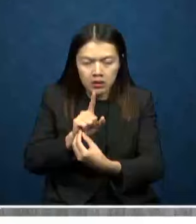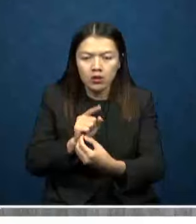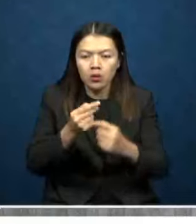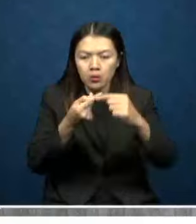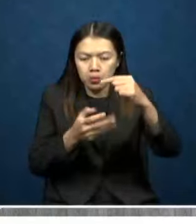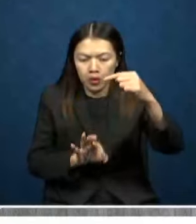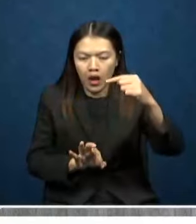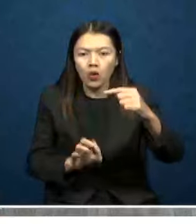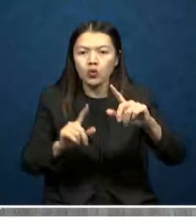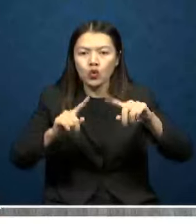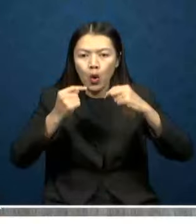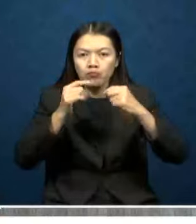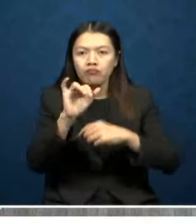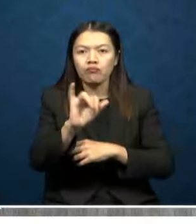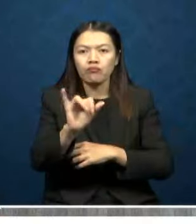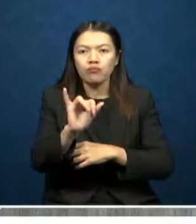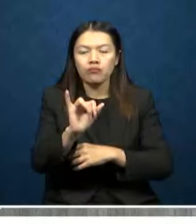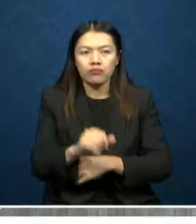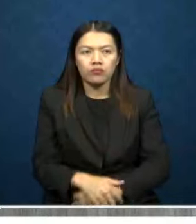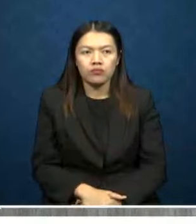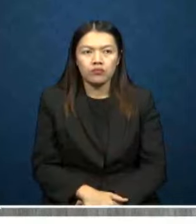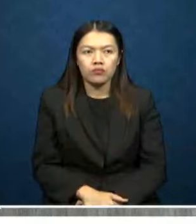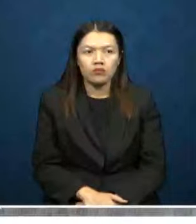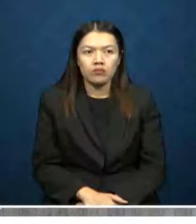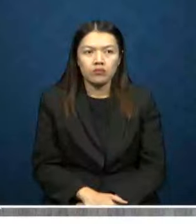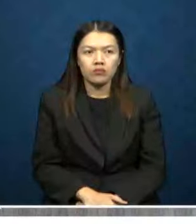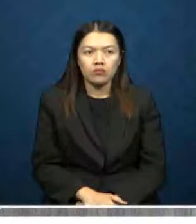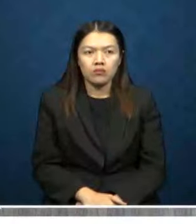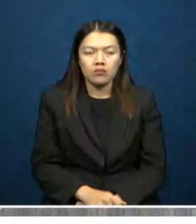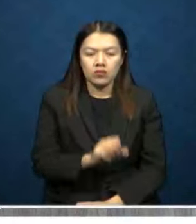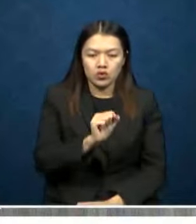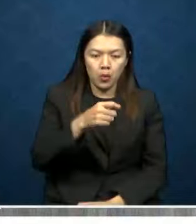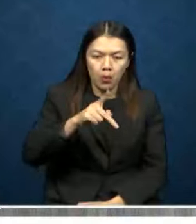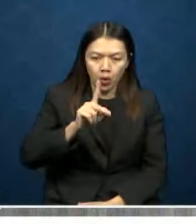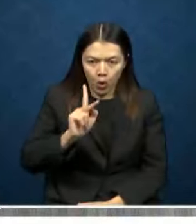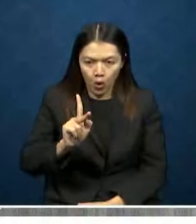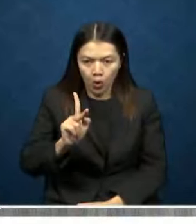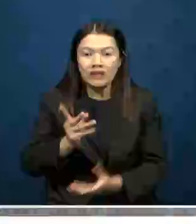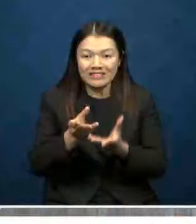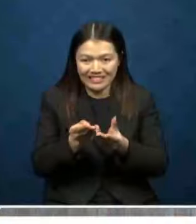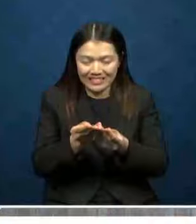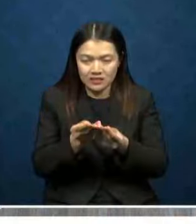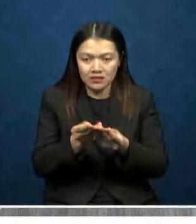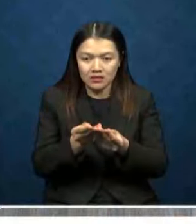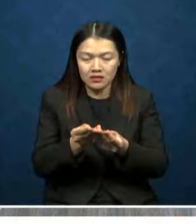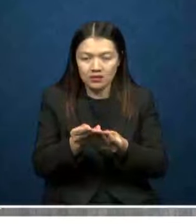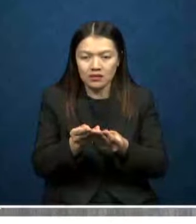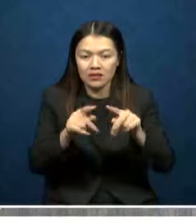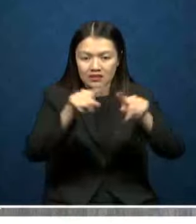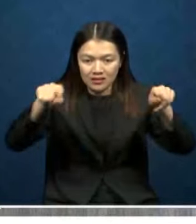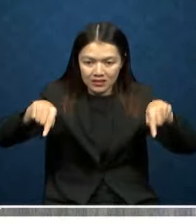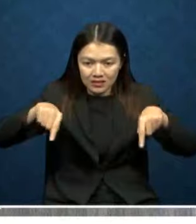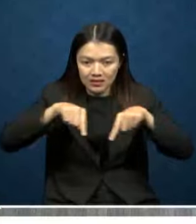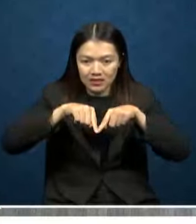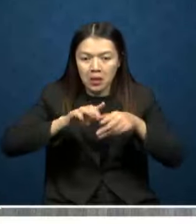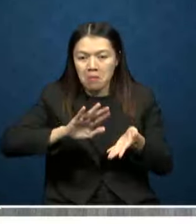ท่านยังไม่ได้ตอบเลยนะครับเรื่องของสปกอ่าแล้วก็แปลงสปก